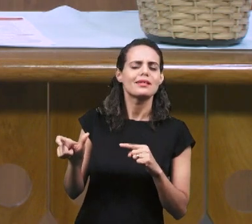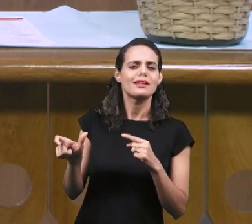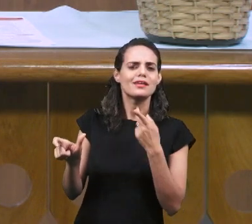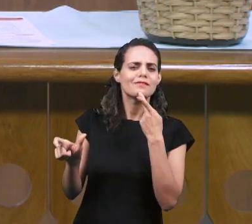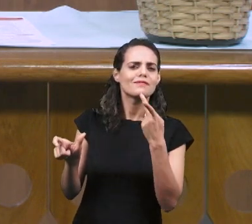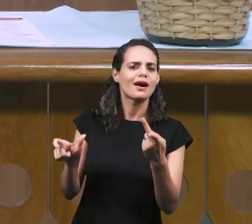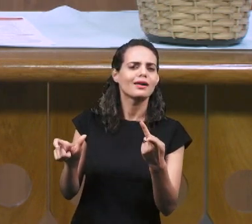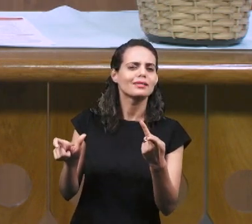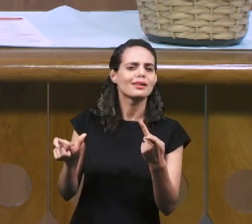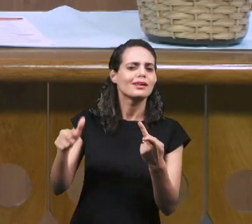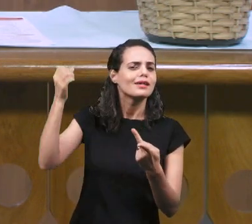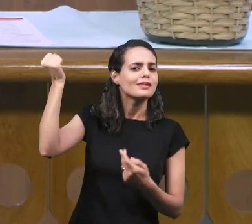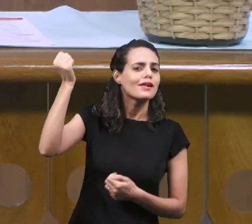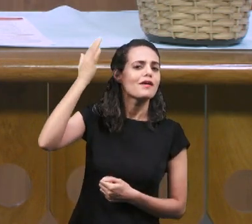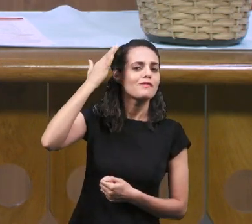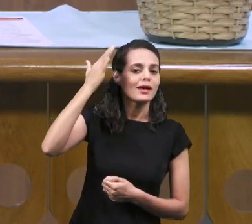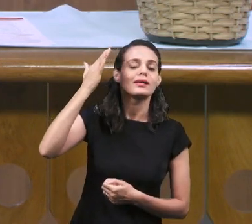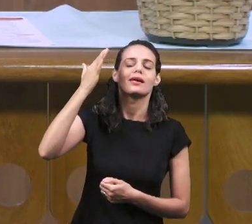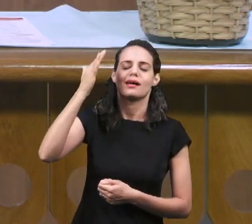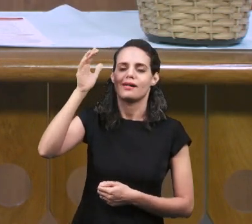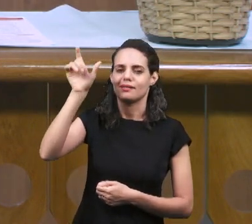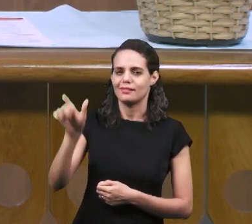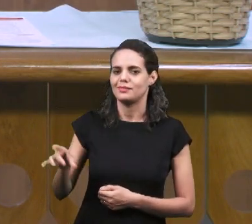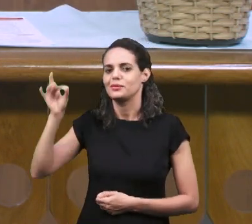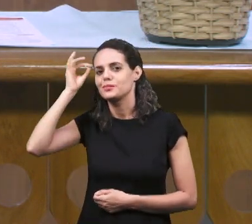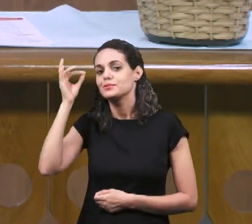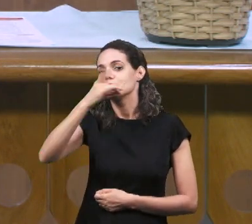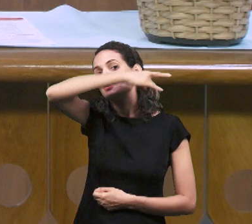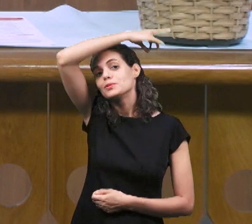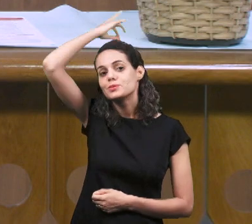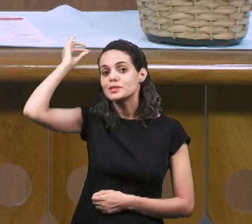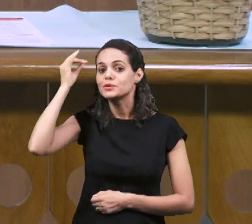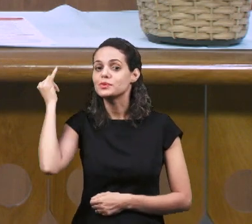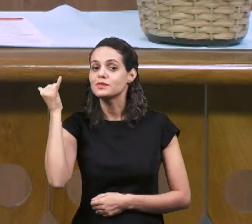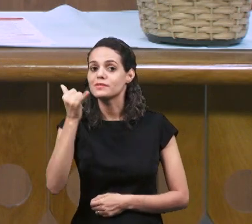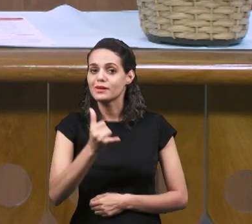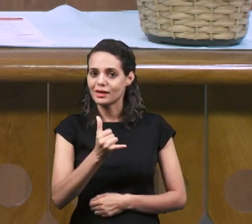Jésus. Donc, l'Esprit de Jésus,